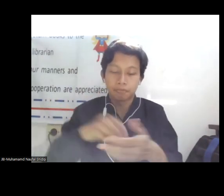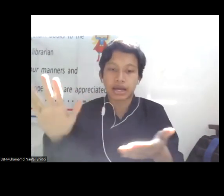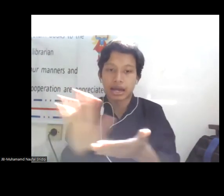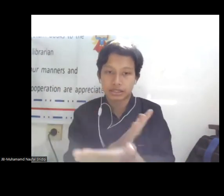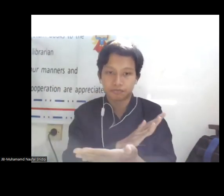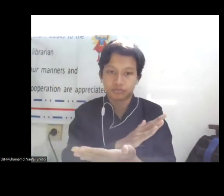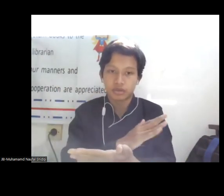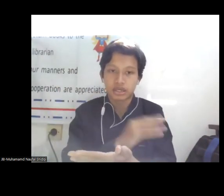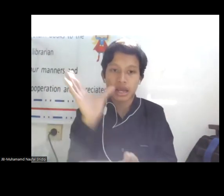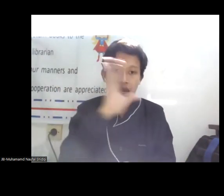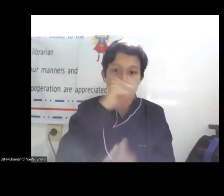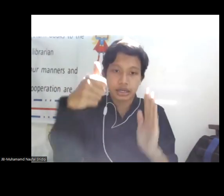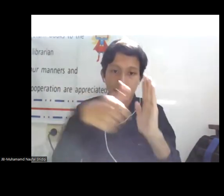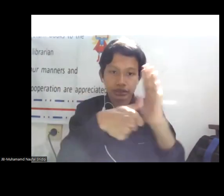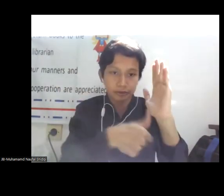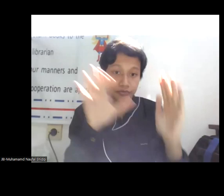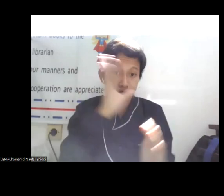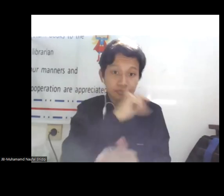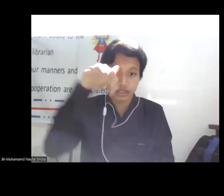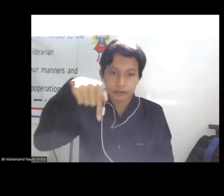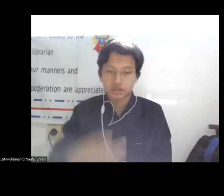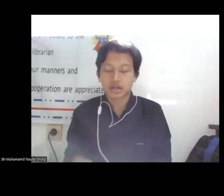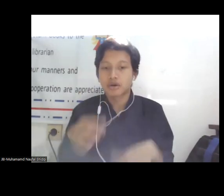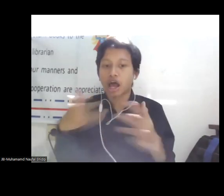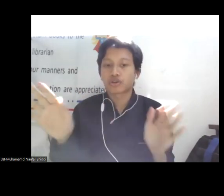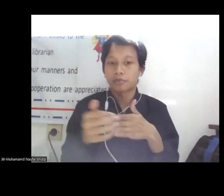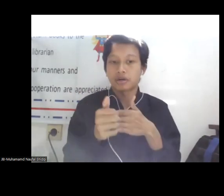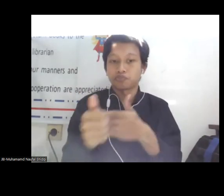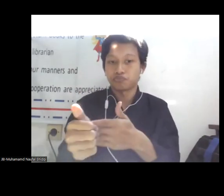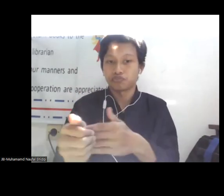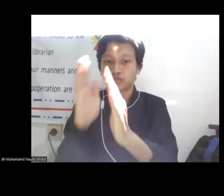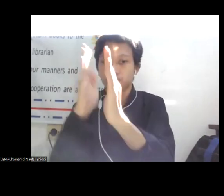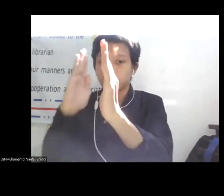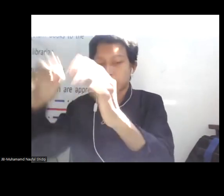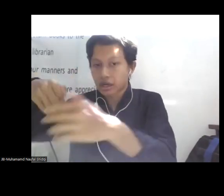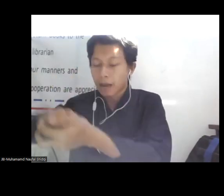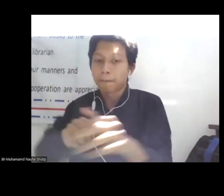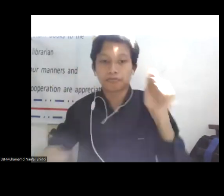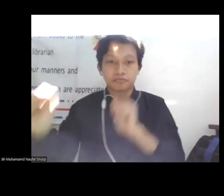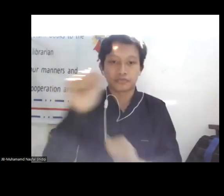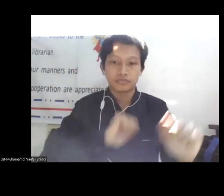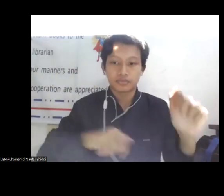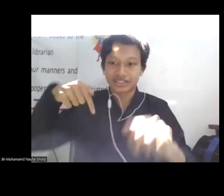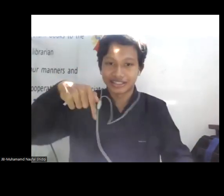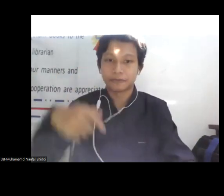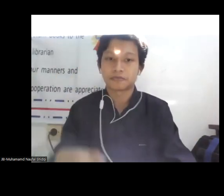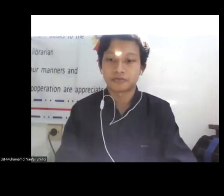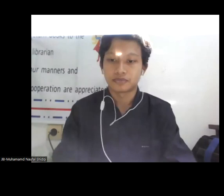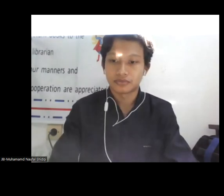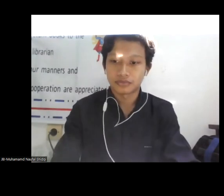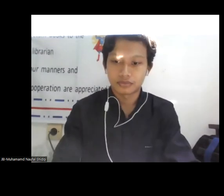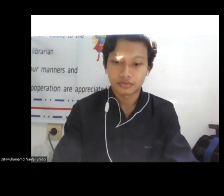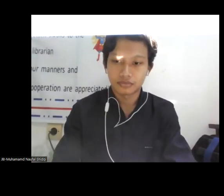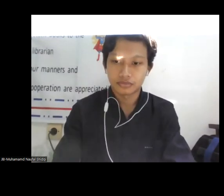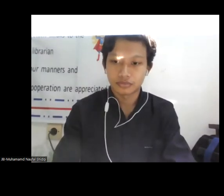juru bahasa isyarat yang membantu perpustakaan Dalam kegiatan ini bapak ibu dan saudara